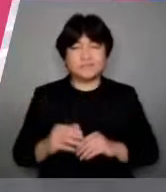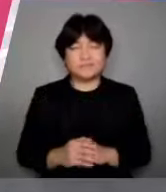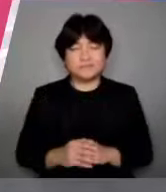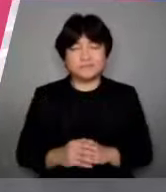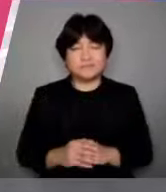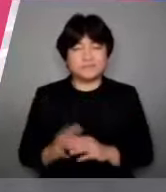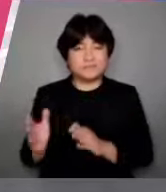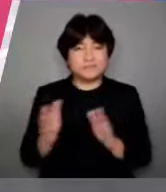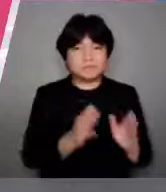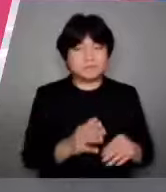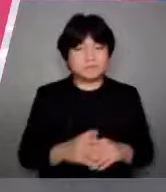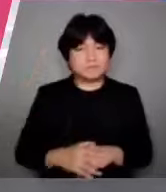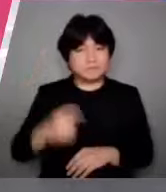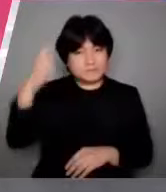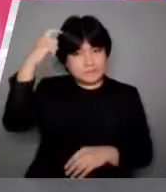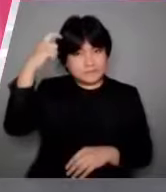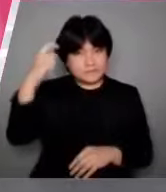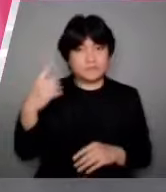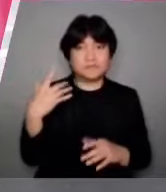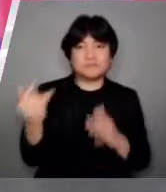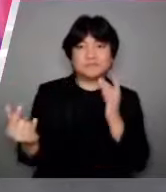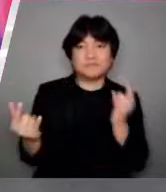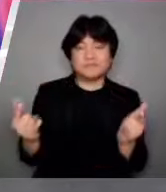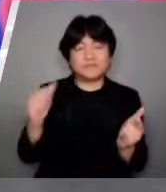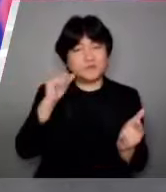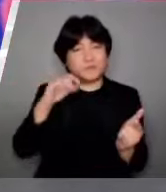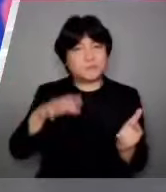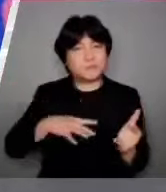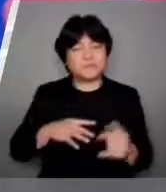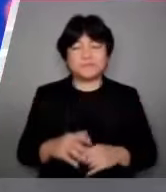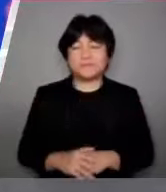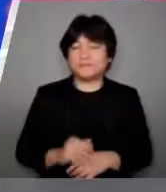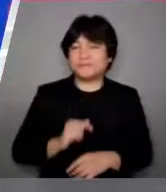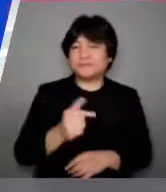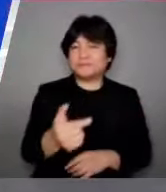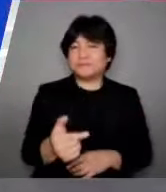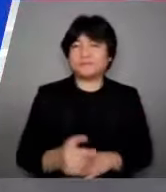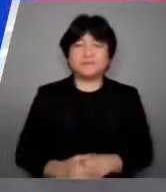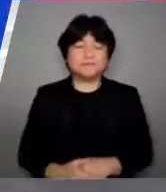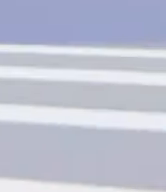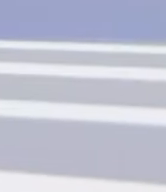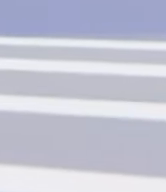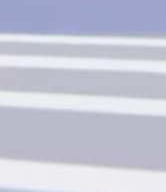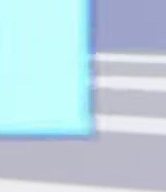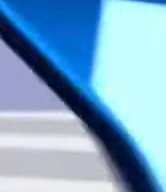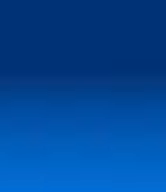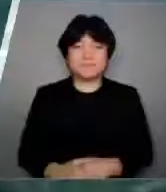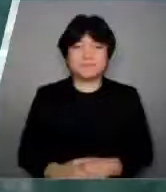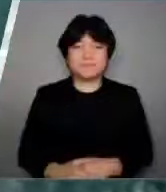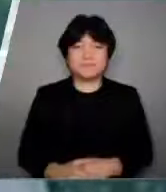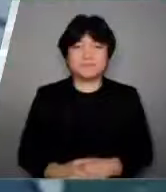ala Spider-Woman. Saksi, si Ivy Hernando ng GMA Regional TV.